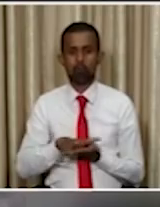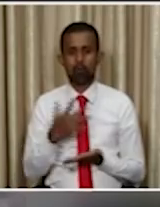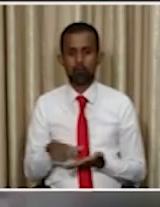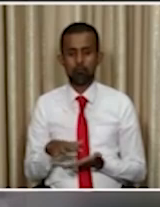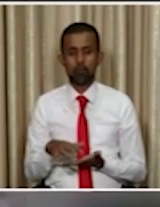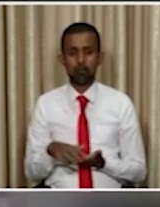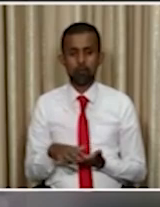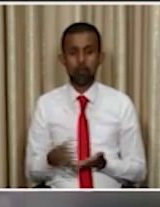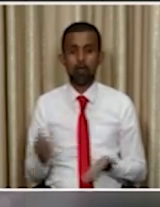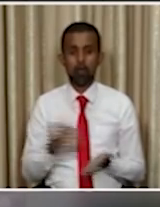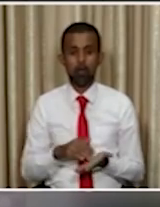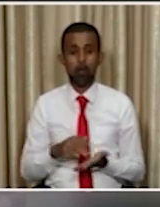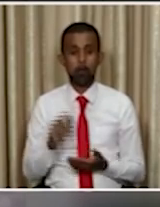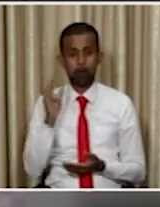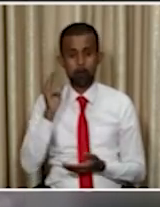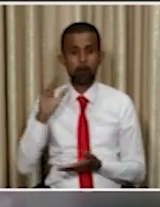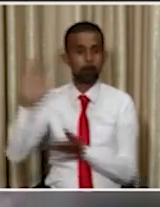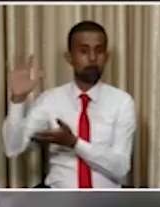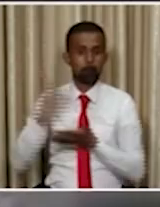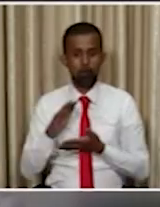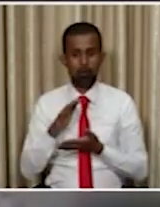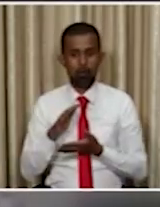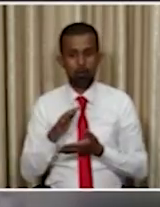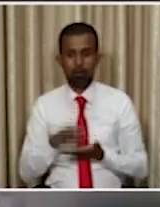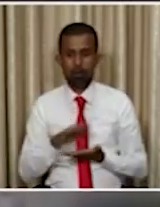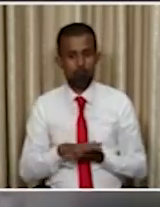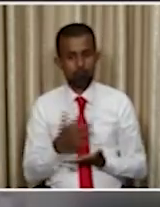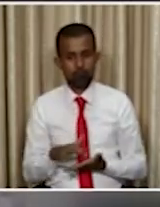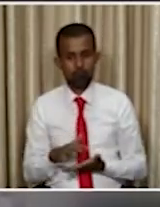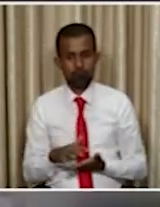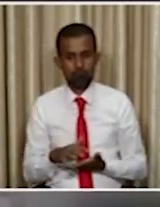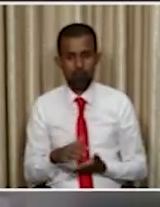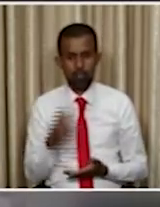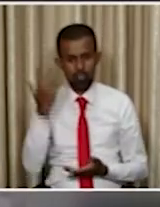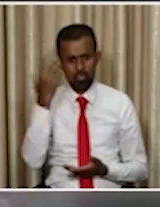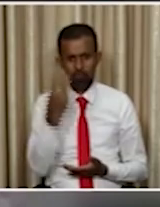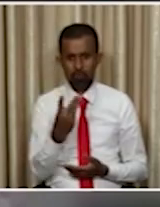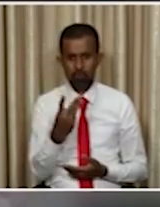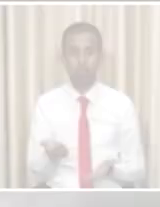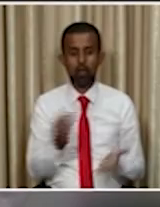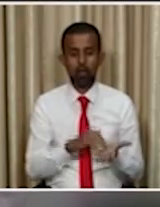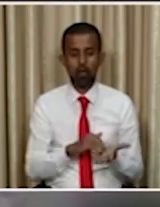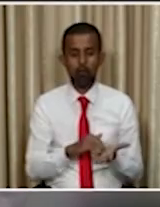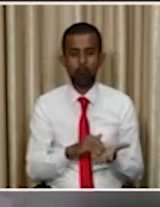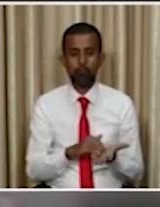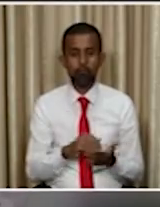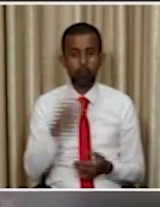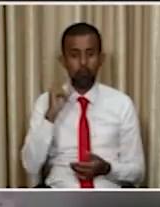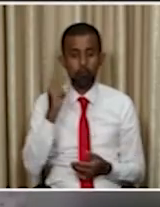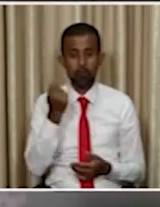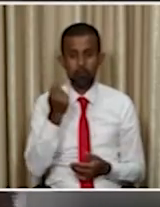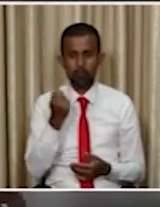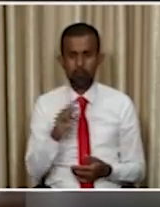කරේ නැවත බිත්තර අනනය කිරීම සඳහා අපි තීන්දුව ගත්තා. ඒ තීන්දුව අරගෙන දවස් 3ක් යද්දී නැවත බිත්තර මිල